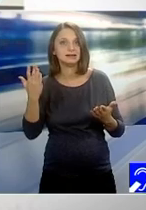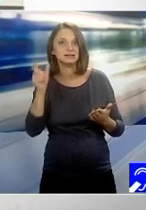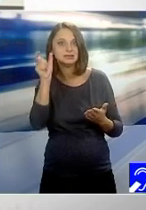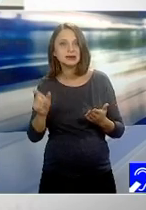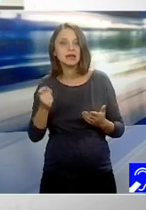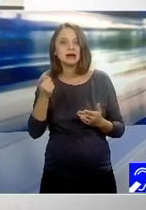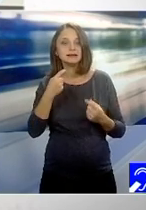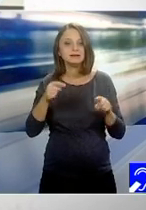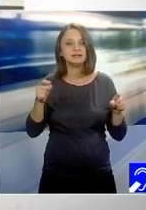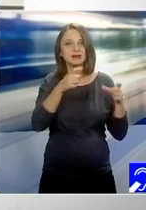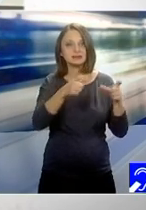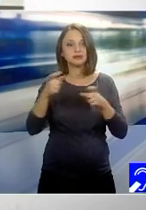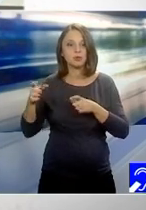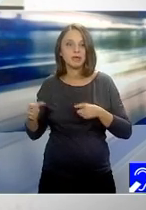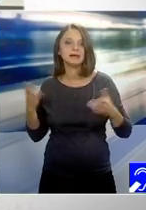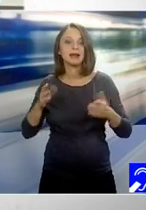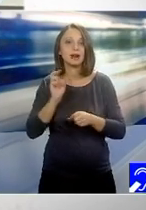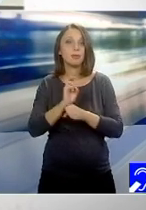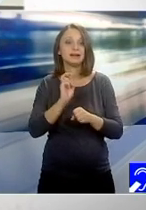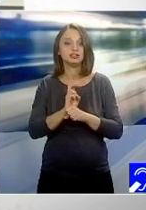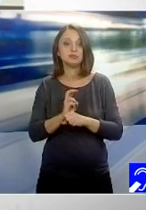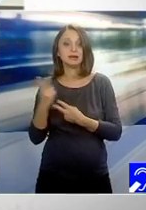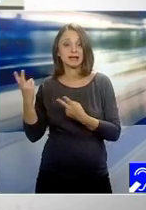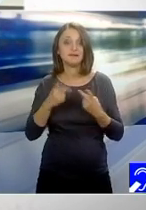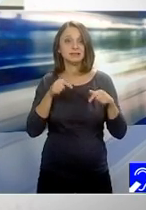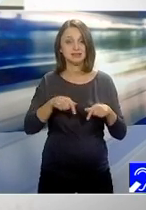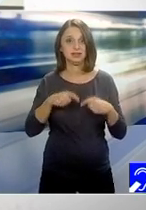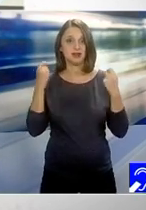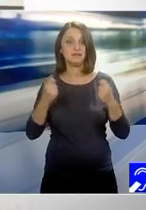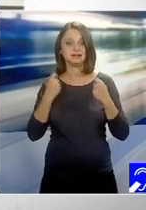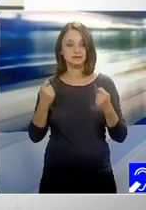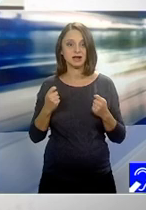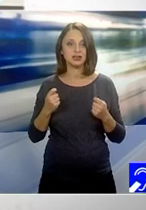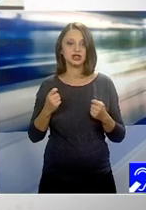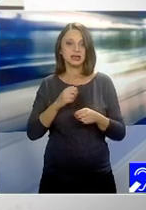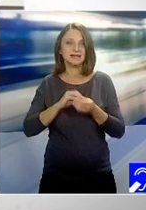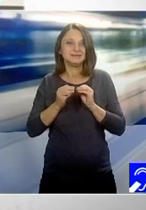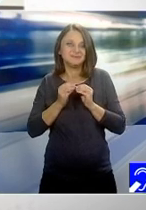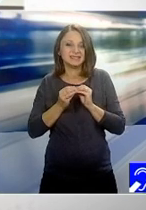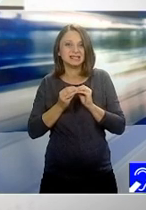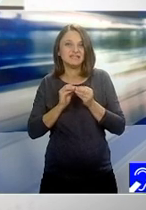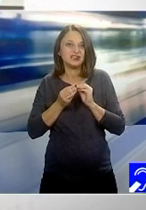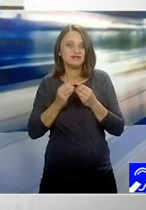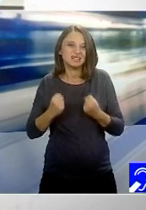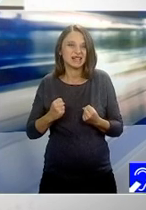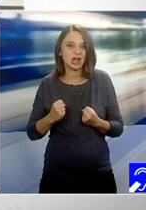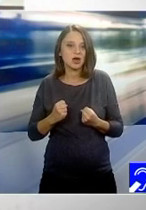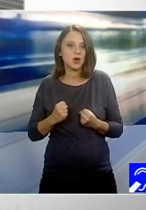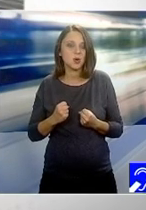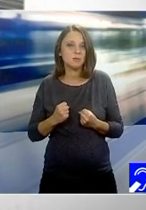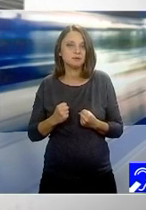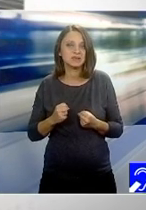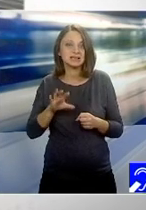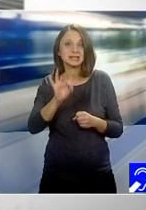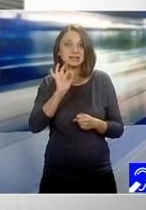din diverse domenii care au participat ca și invitați la acest festival și este destul de dificil să, în primul rând, să